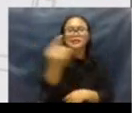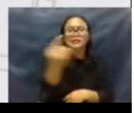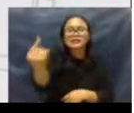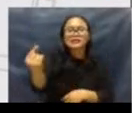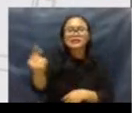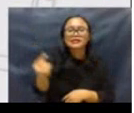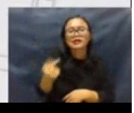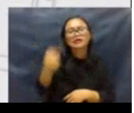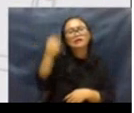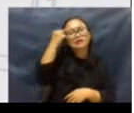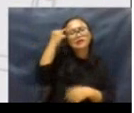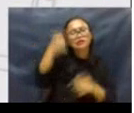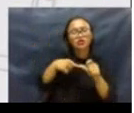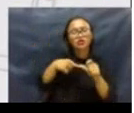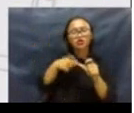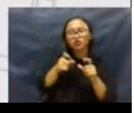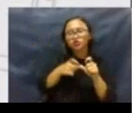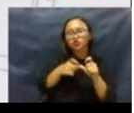tidak boleh dilandasi